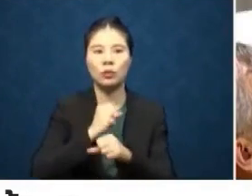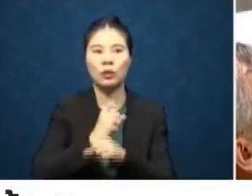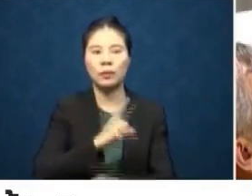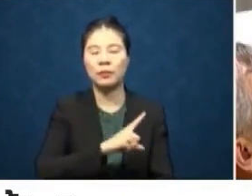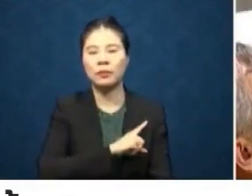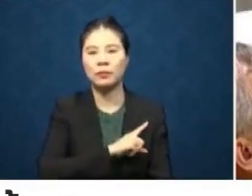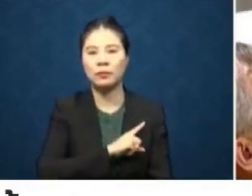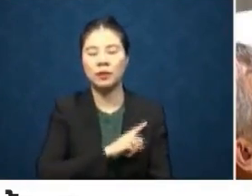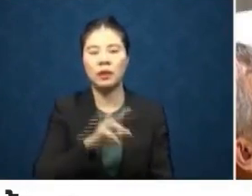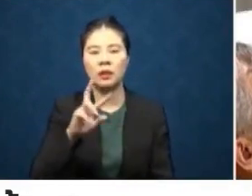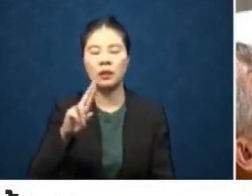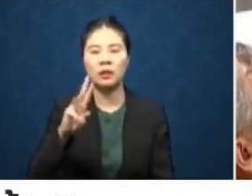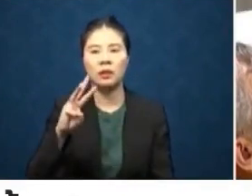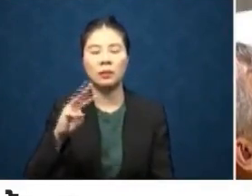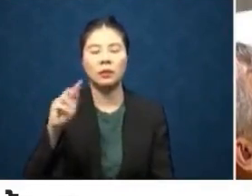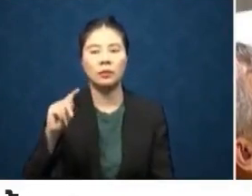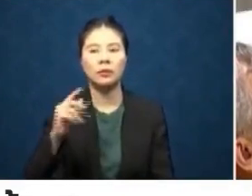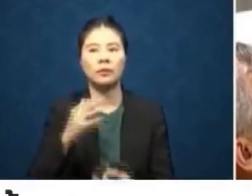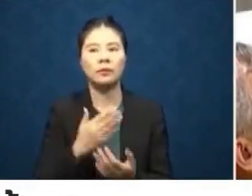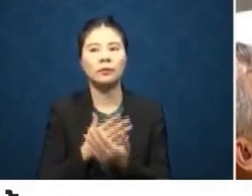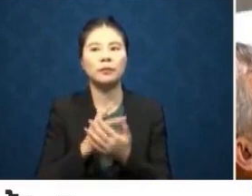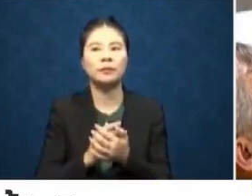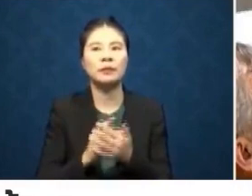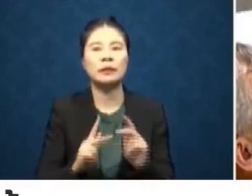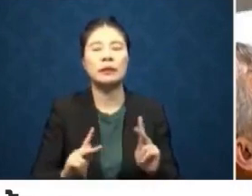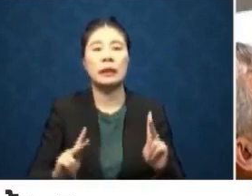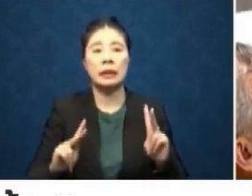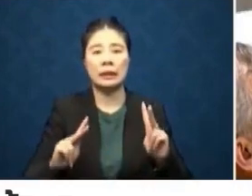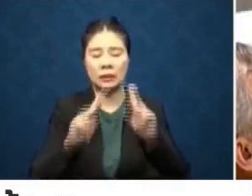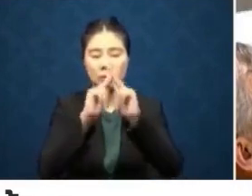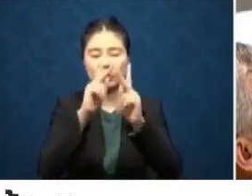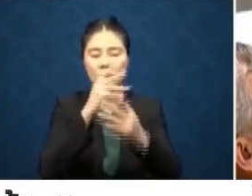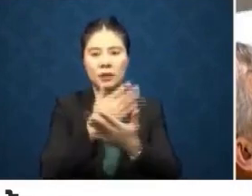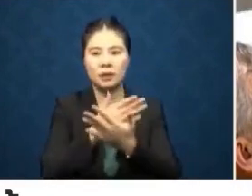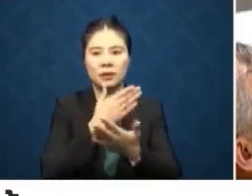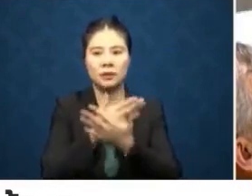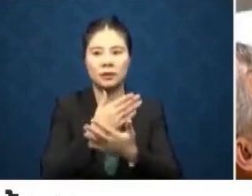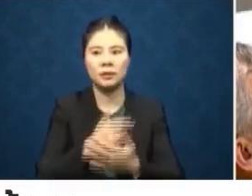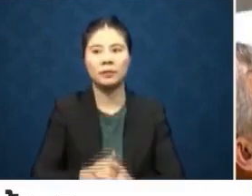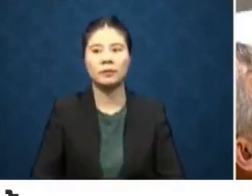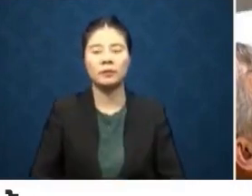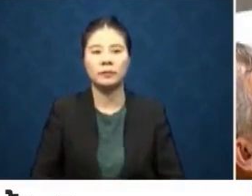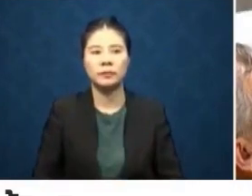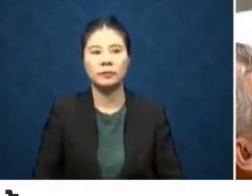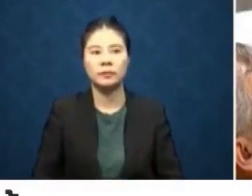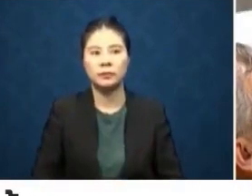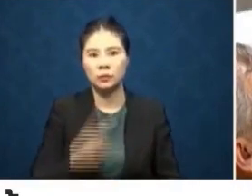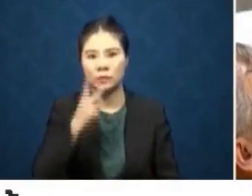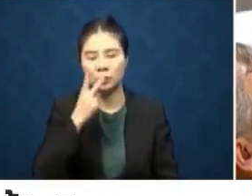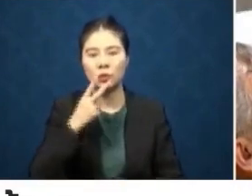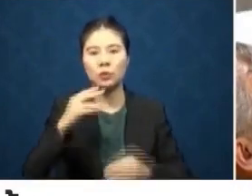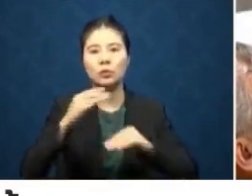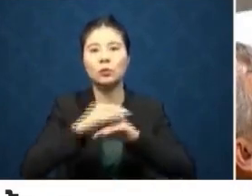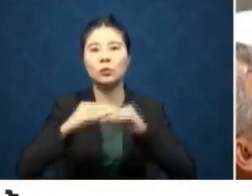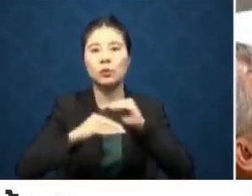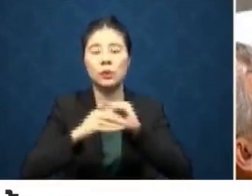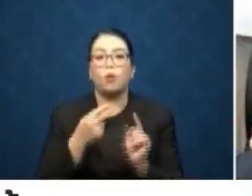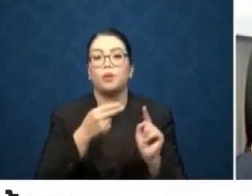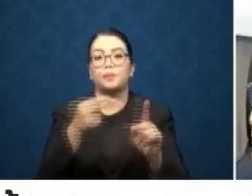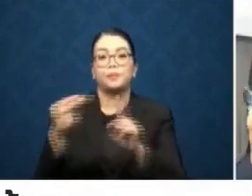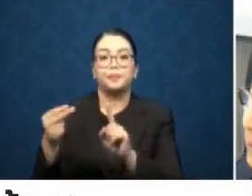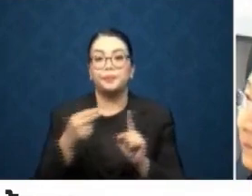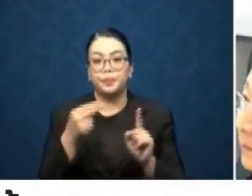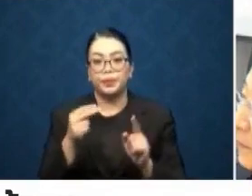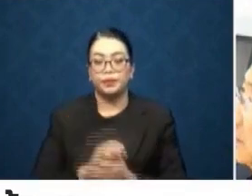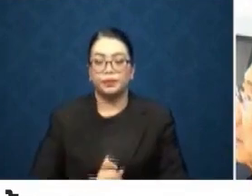คลังประธานวินัยการเงินการคลังของรัฐและคณะรัฐมนตรีนะครับก็ดูโครงการรับจำนำข่าเป็นตัวอย่างก็แล้วกันนะครับ